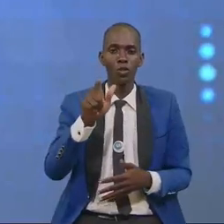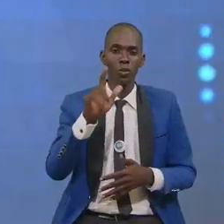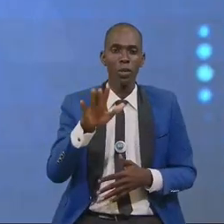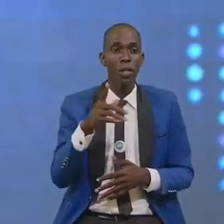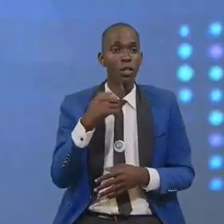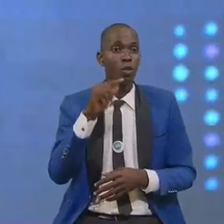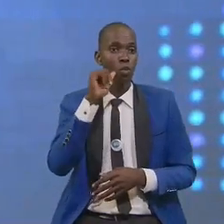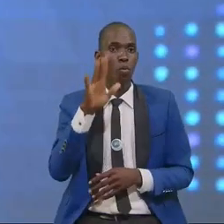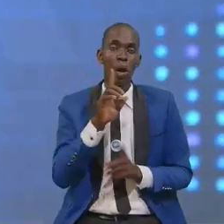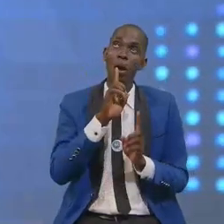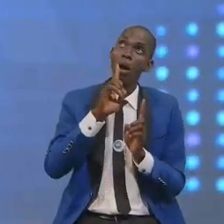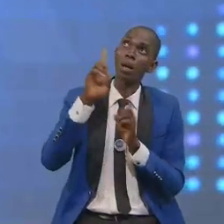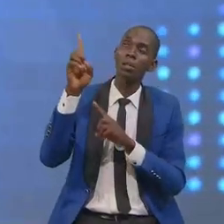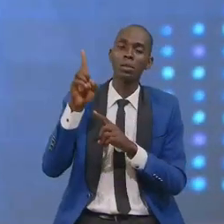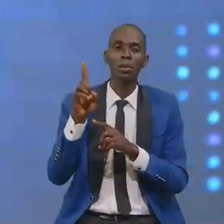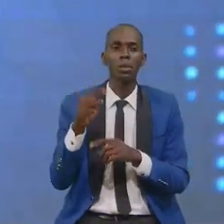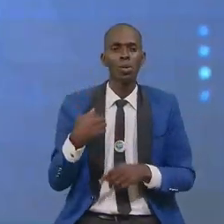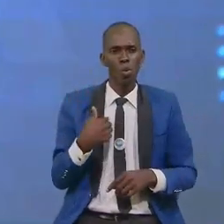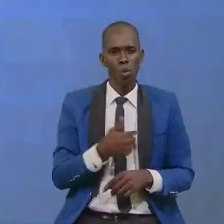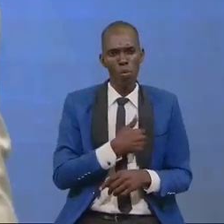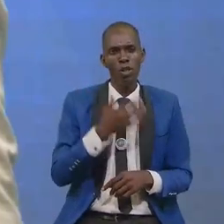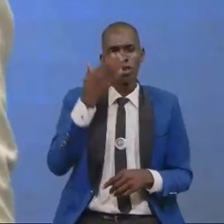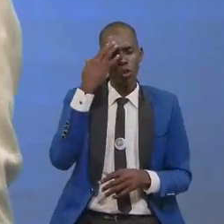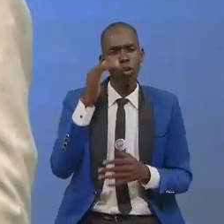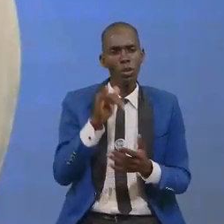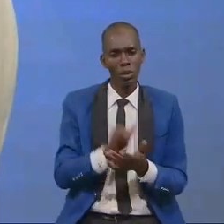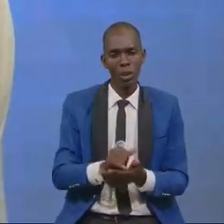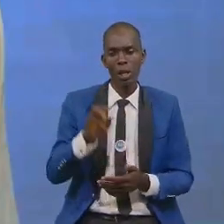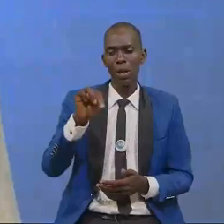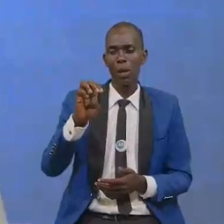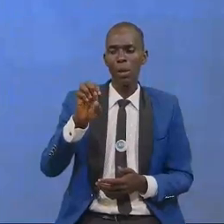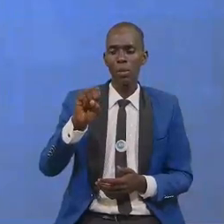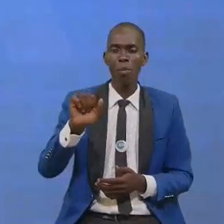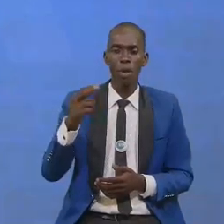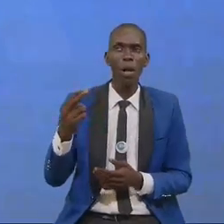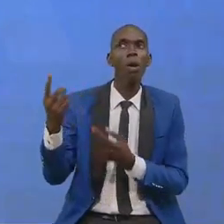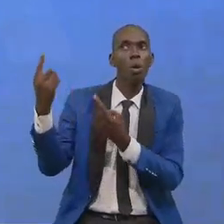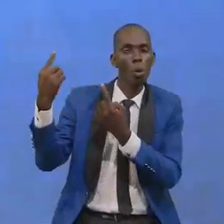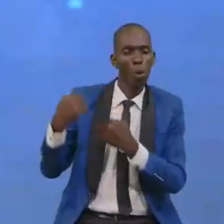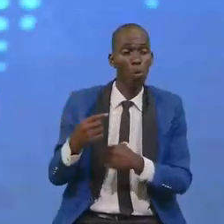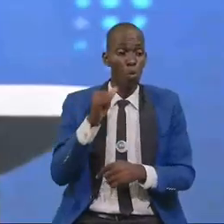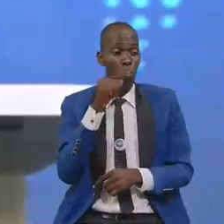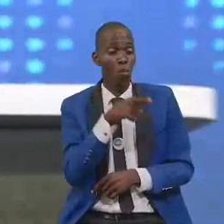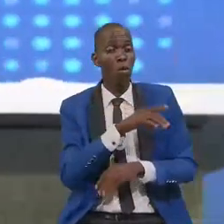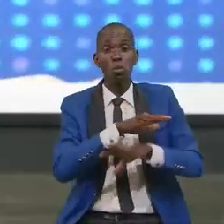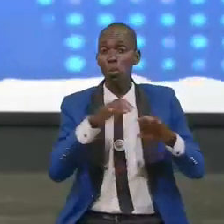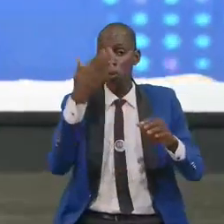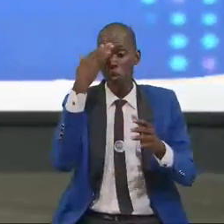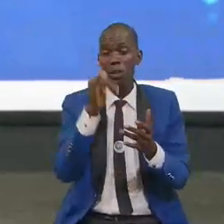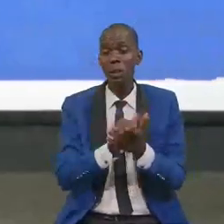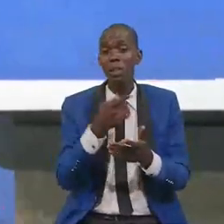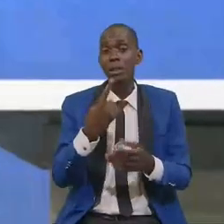a dit de lui nous savons que le Messie viendra elle ne savait pas que le Messie était déjà